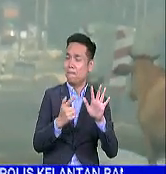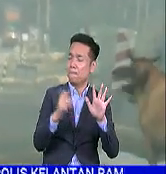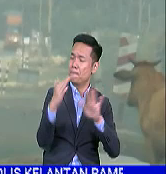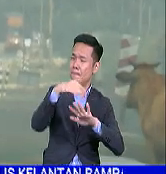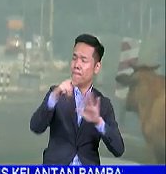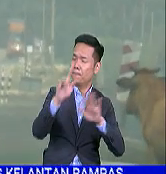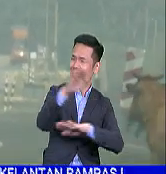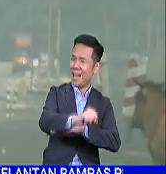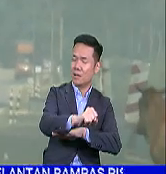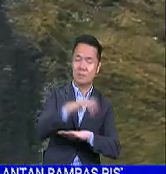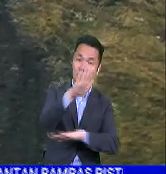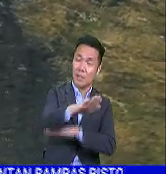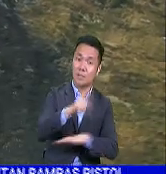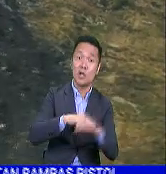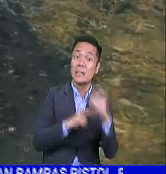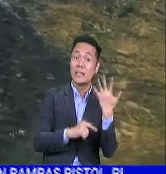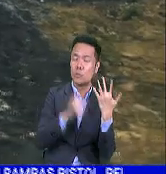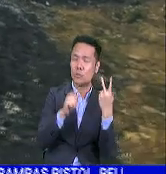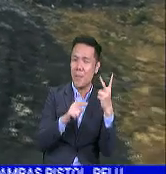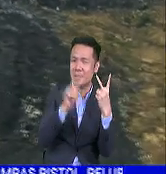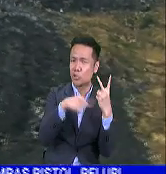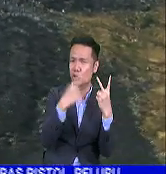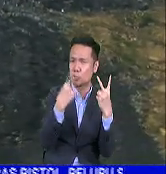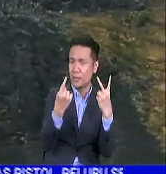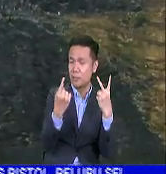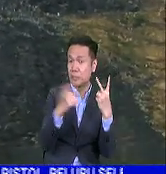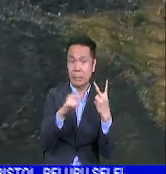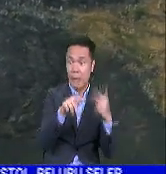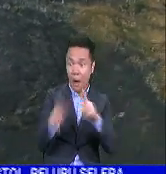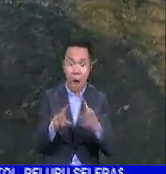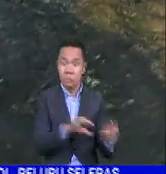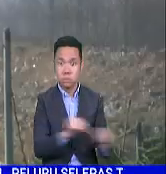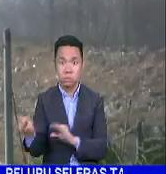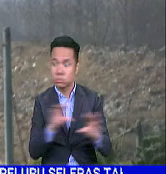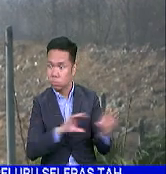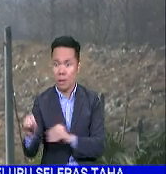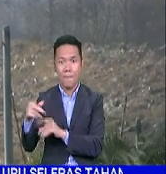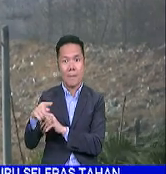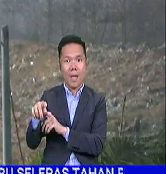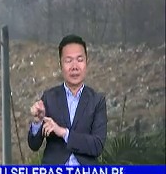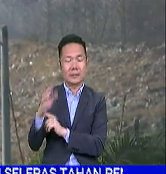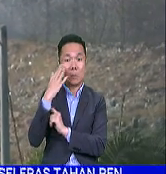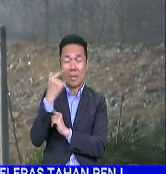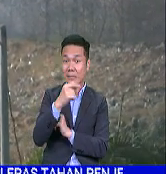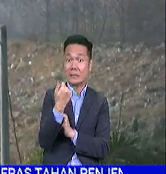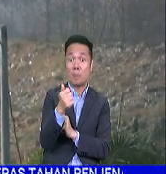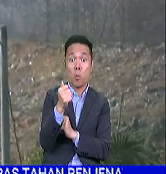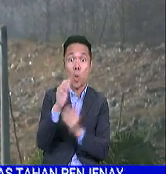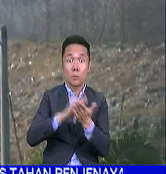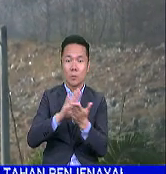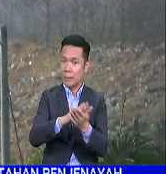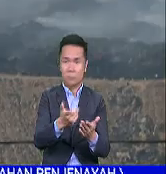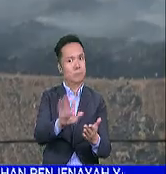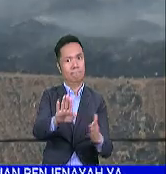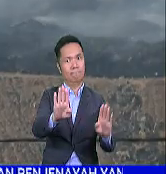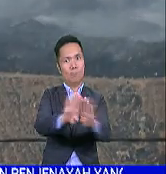pada 12 Januari dan penduduk berhampiran telah diminta berpindah ke pusat pembinaan sementara, manakala 10 sekolah berdekatan diarah